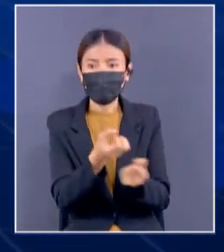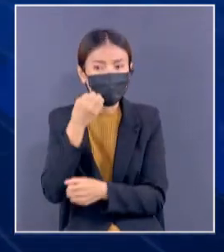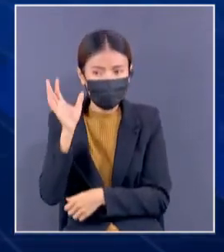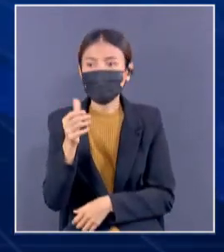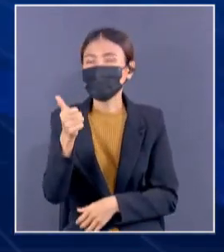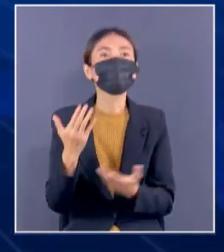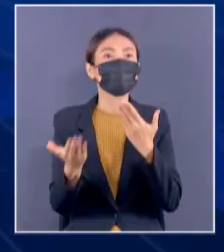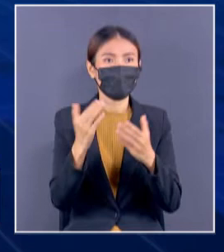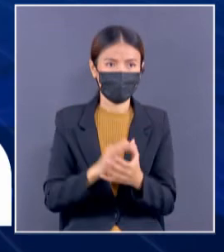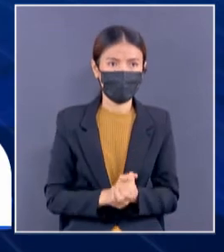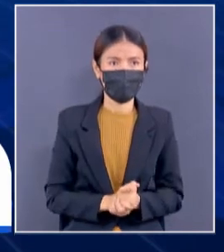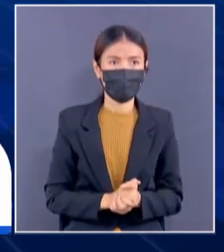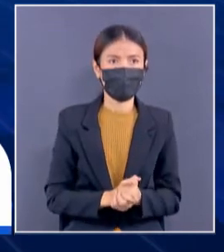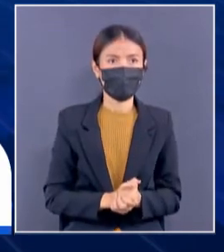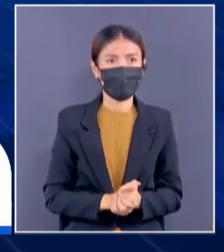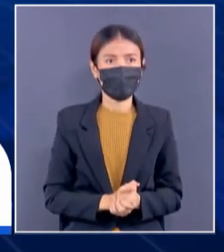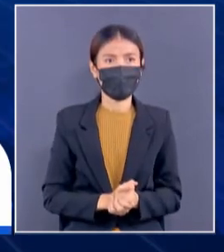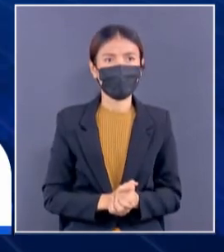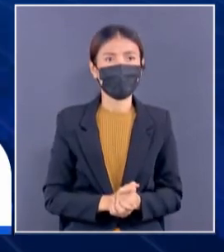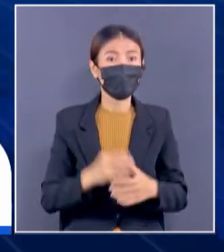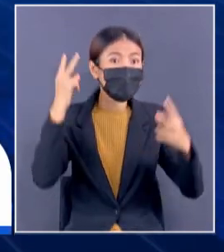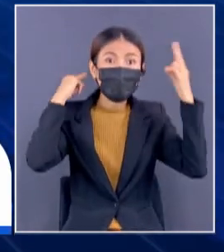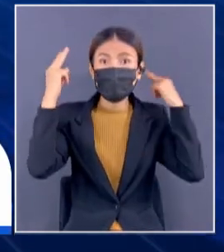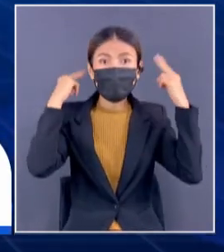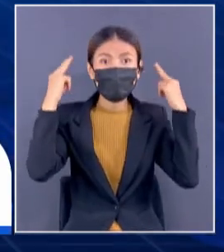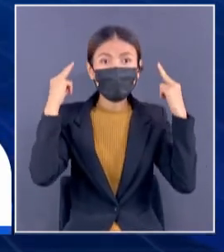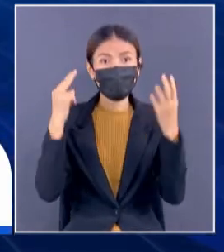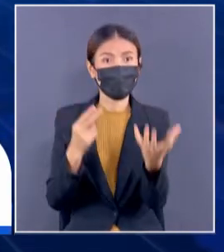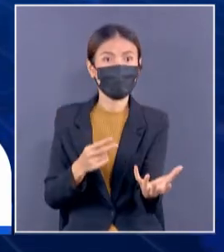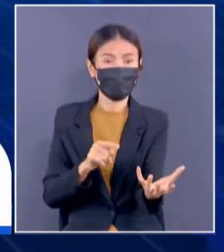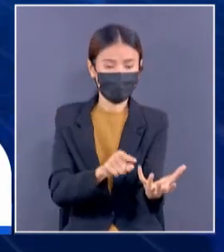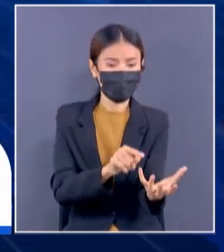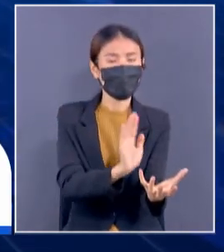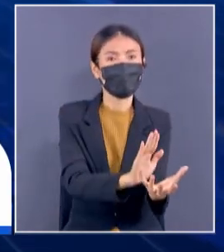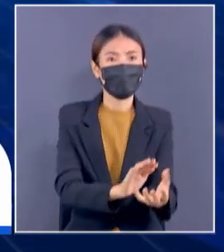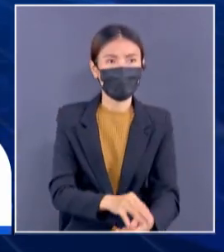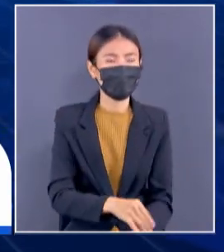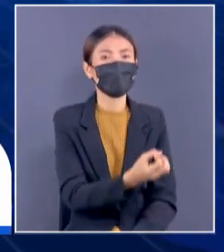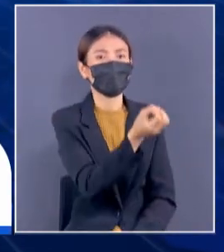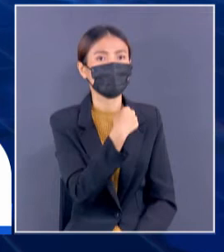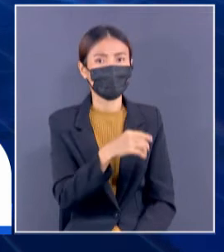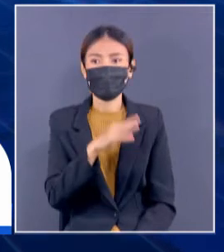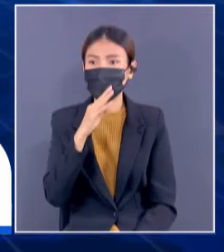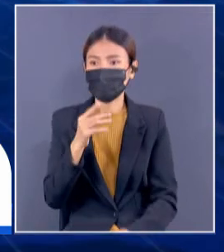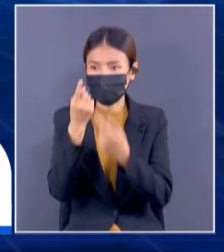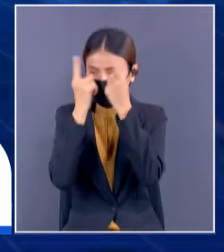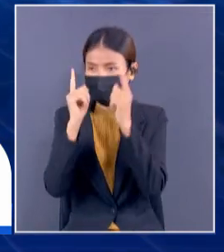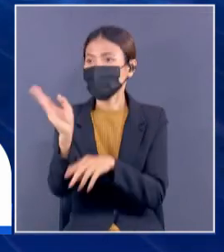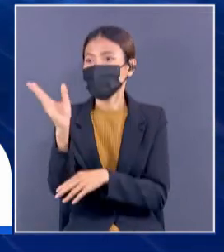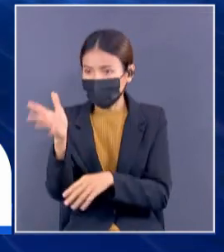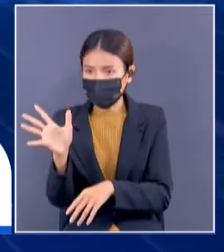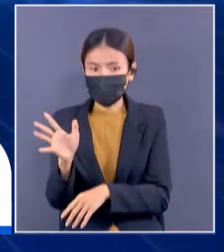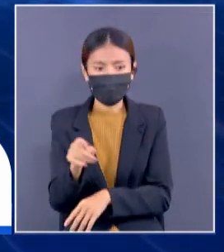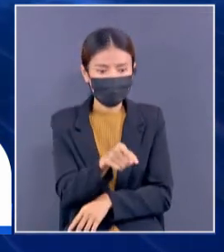ช่อแล้วตั้งเอาไว้อะแล้วบอกว่าเสร็จแล้วอะให้ออกมาเอาเสร็จแล้วอะให้ออกมาเอา